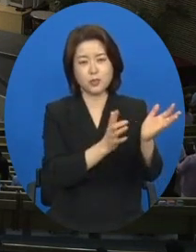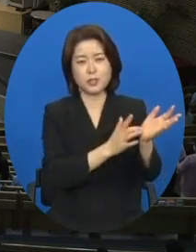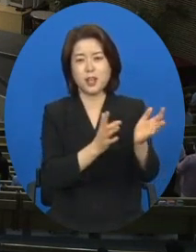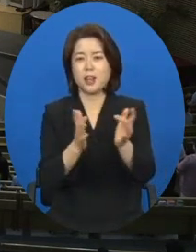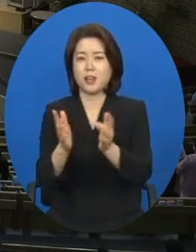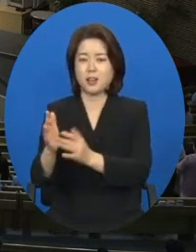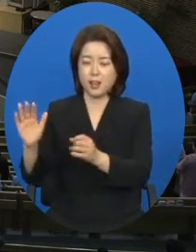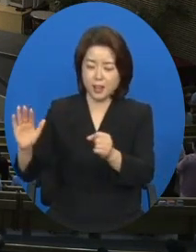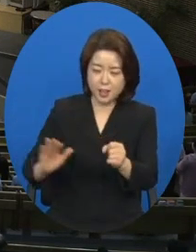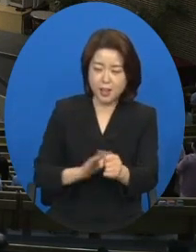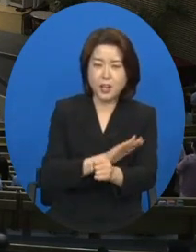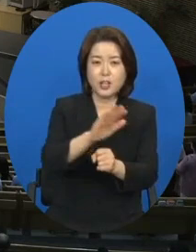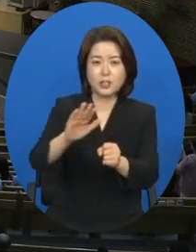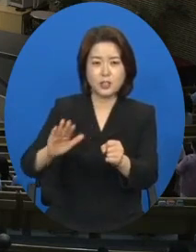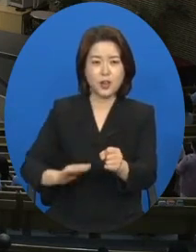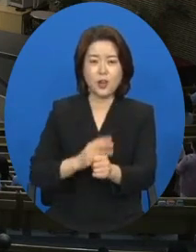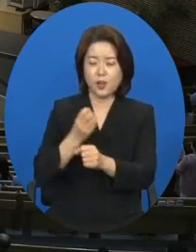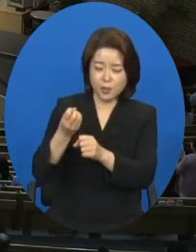예수 사랑